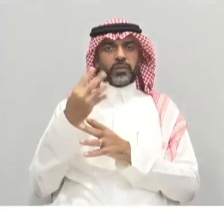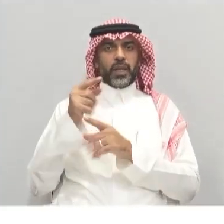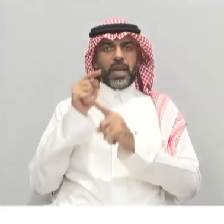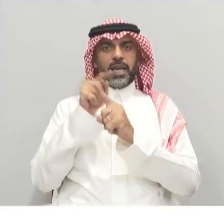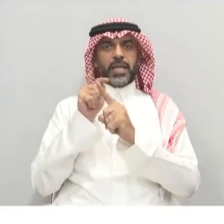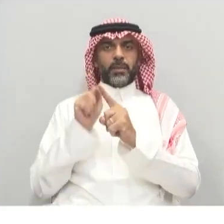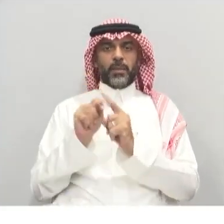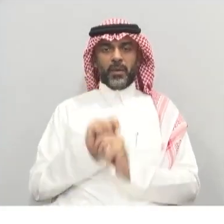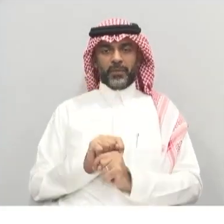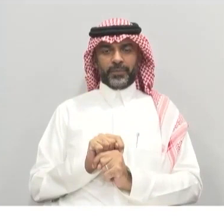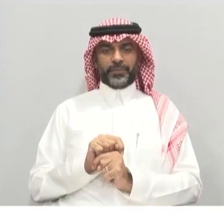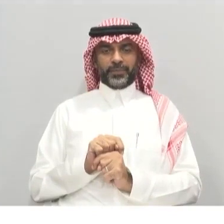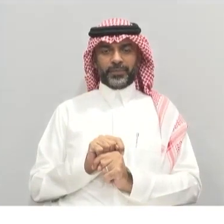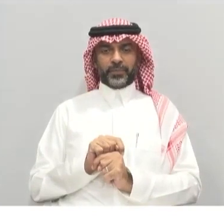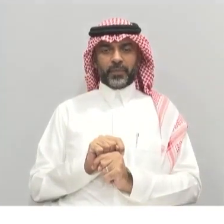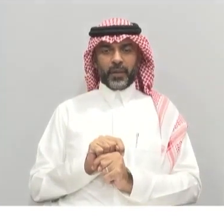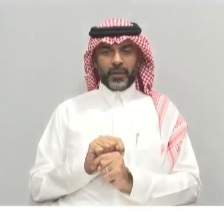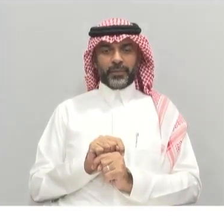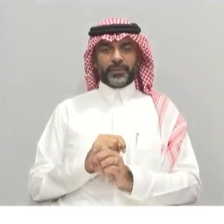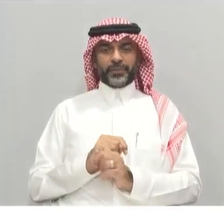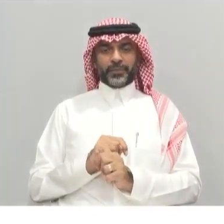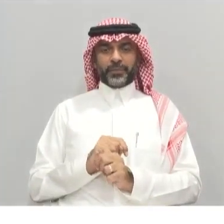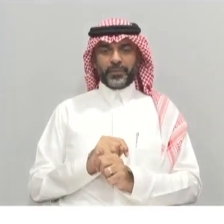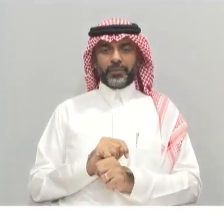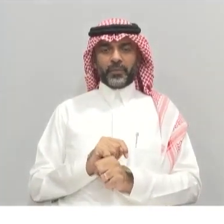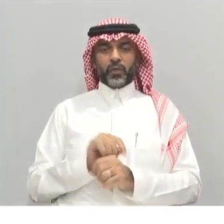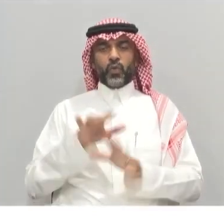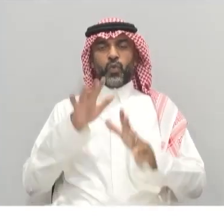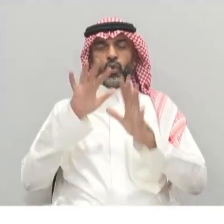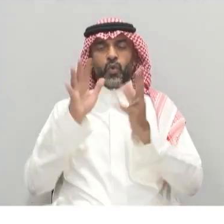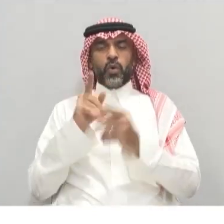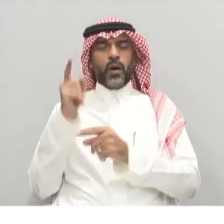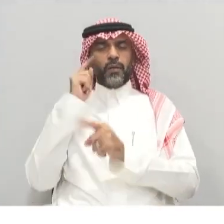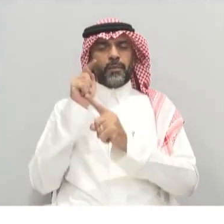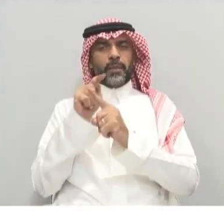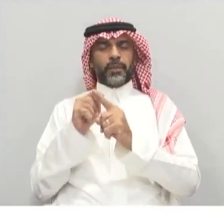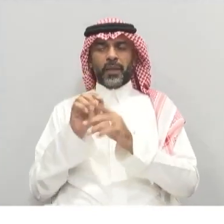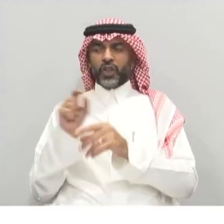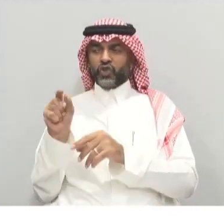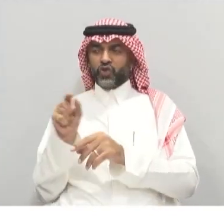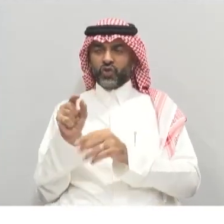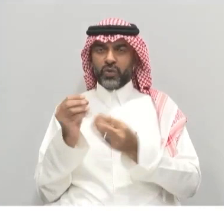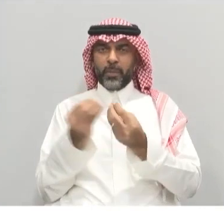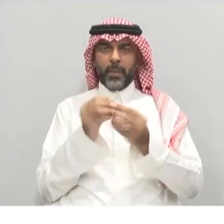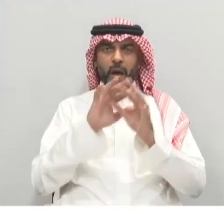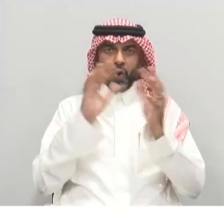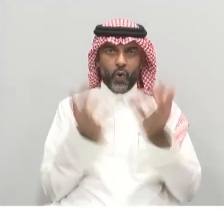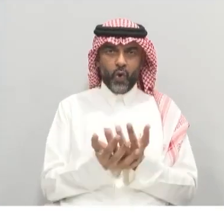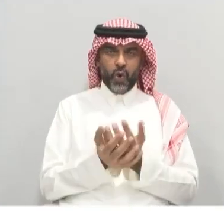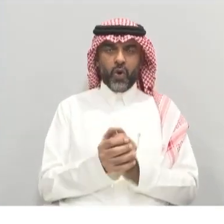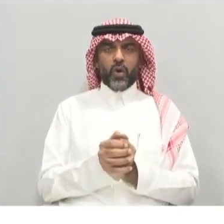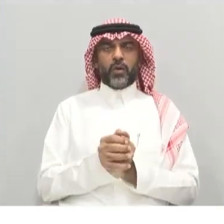النسب المئويه بشكل شائع لتمثيل اجزاء من الكل او للتعبير عن التغييرات في القيم